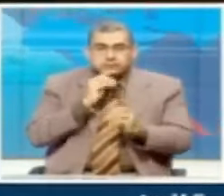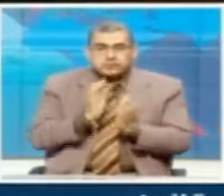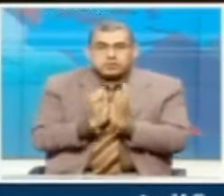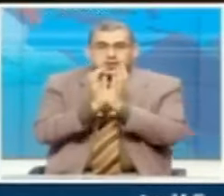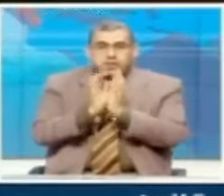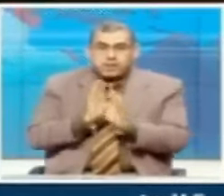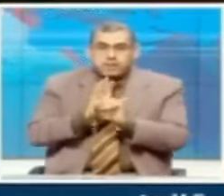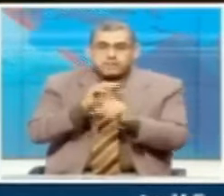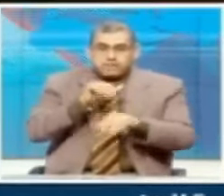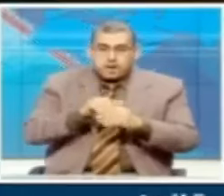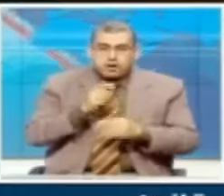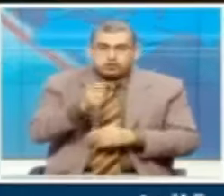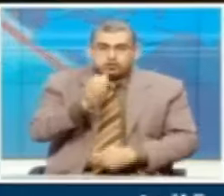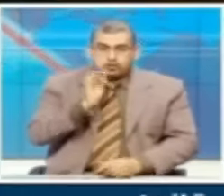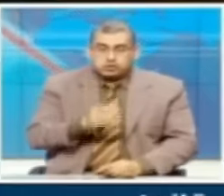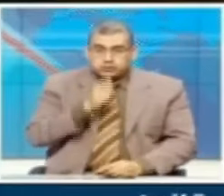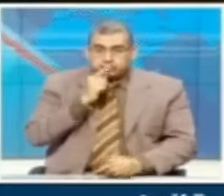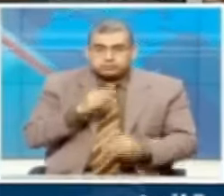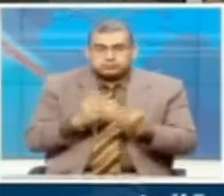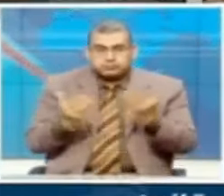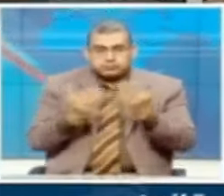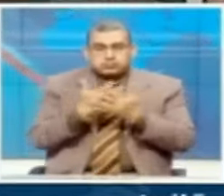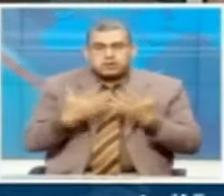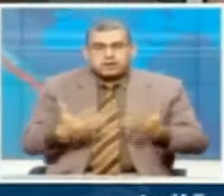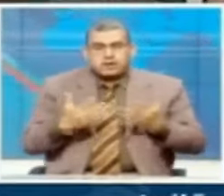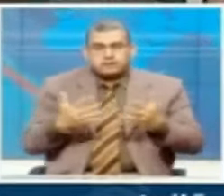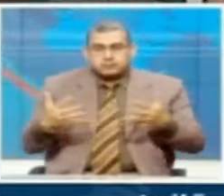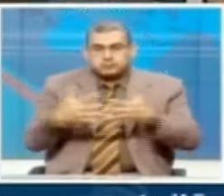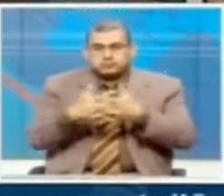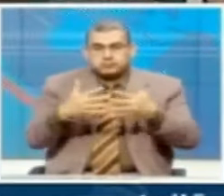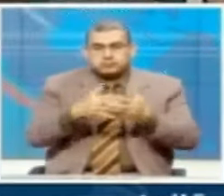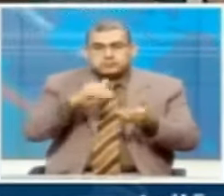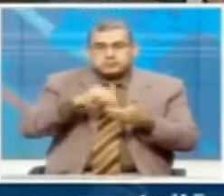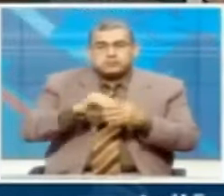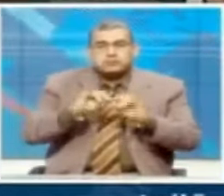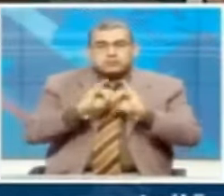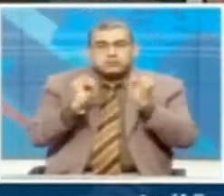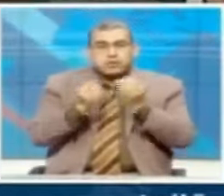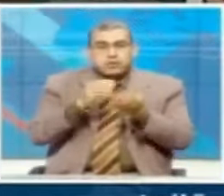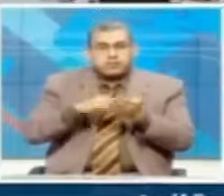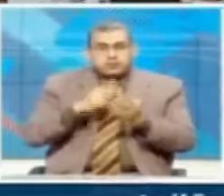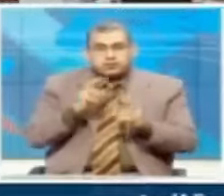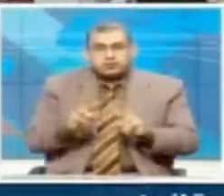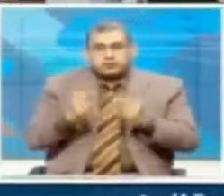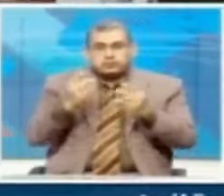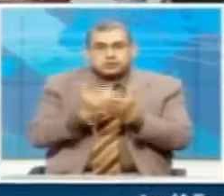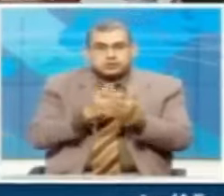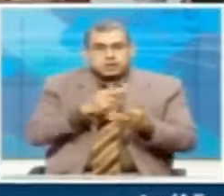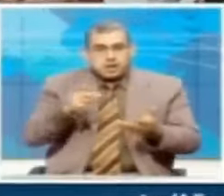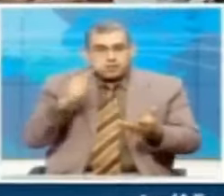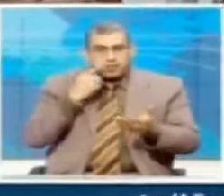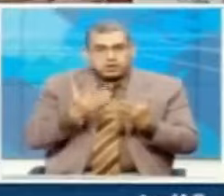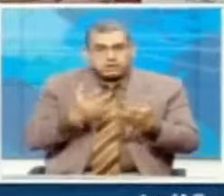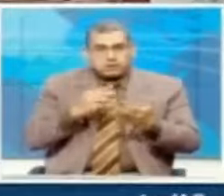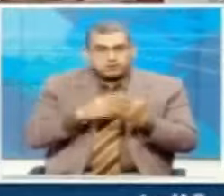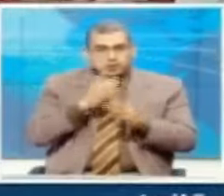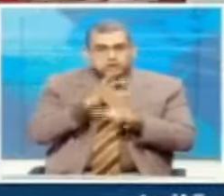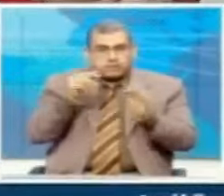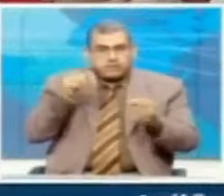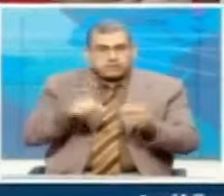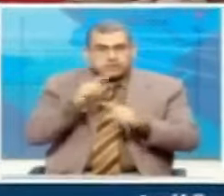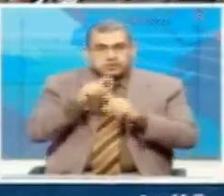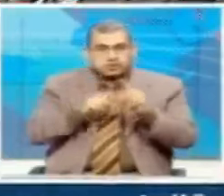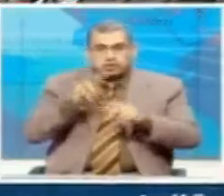الضمان الاجتماعي وإحداث مرونة في ربط التدخلات الاجتماعية المتكاملة بالمتغيرات الاقتصادية بما يشمل نسب